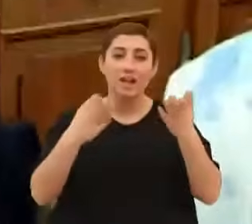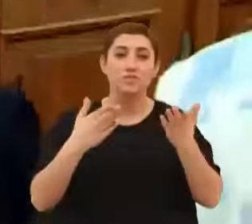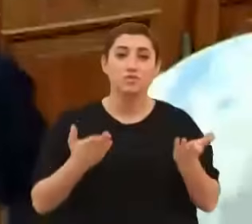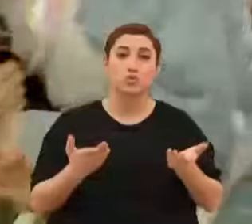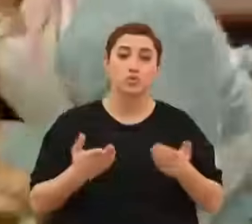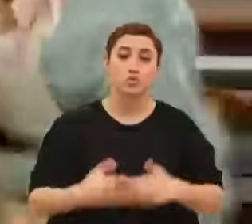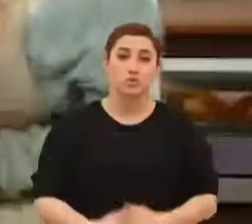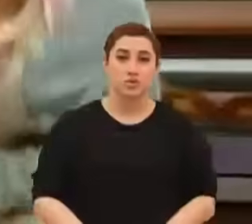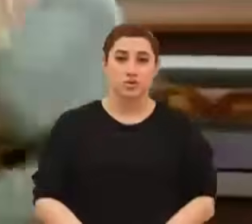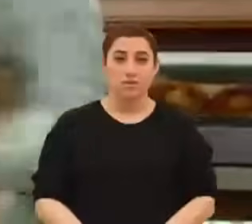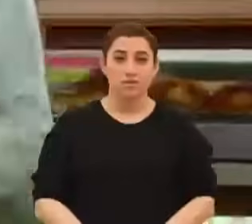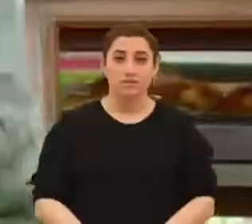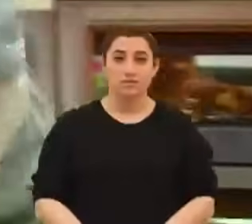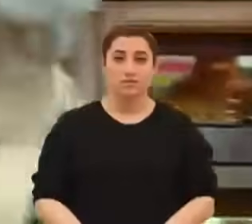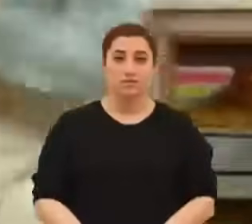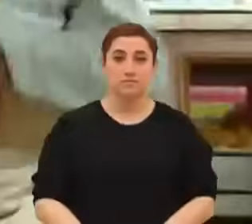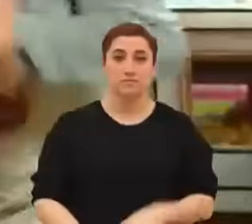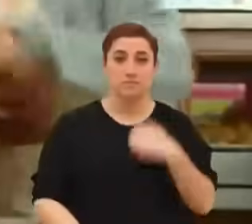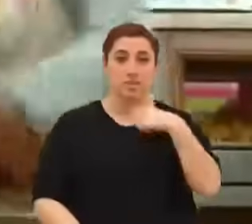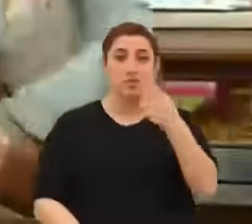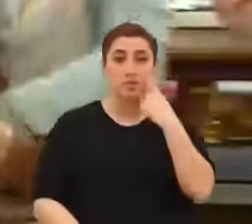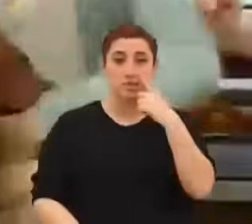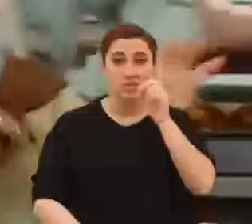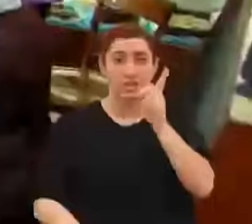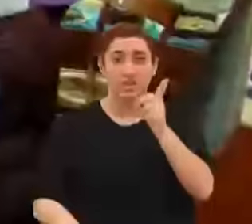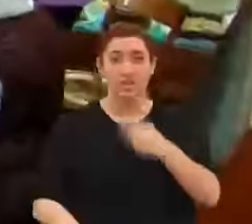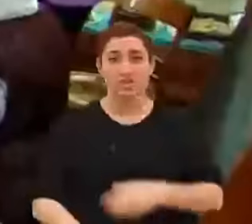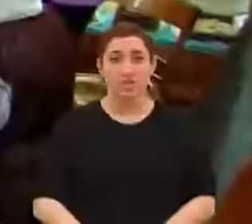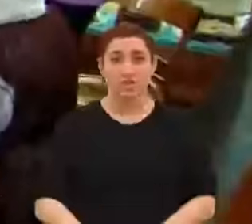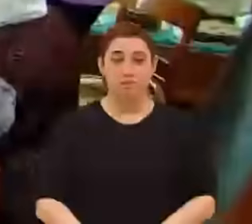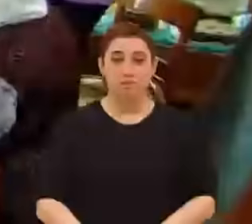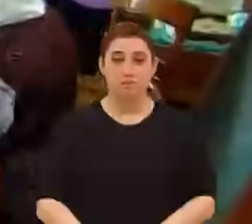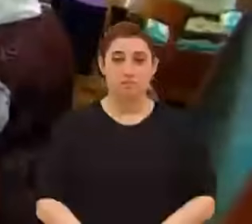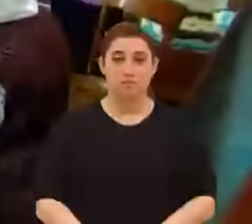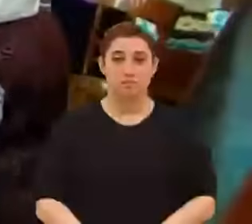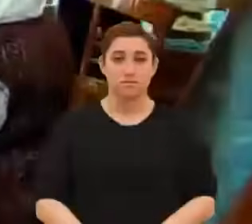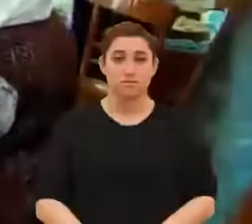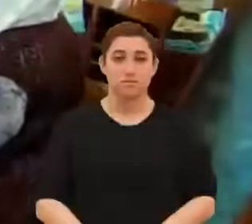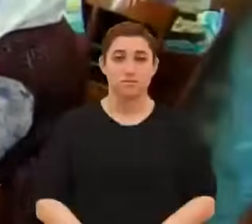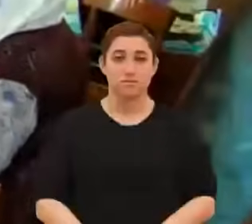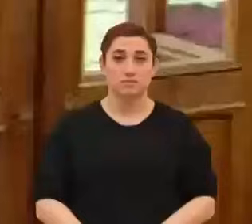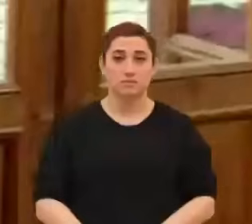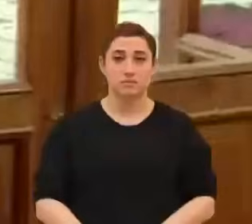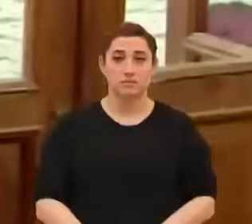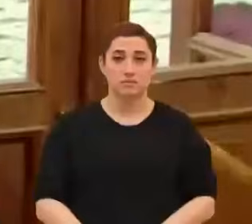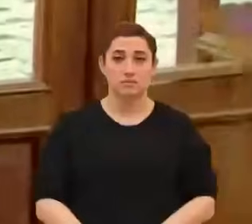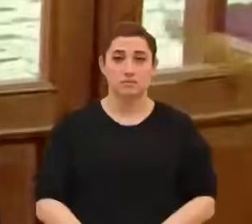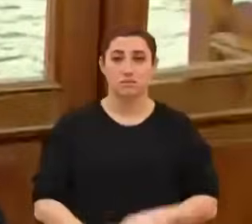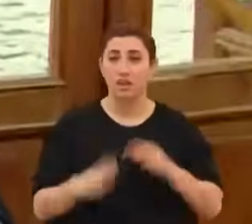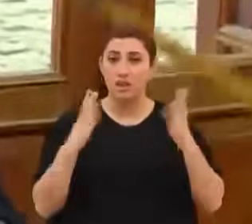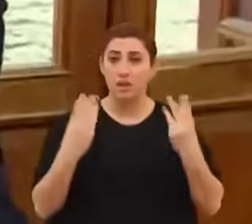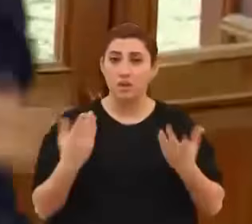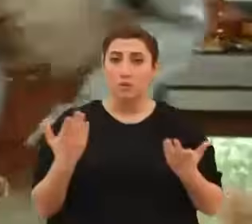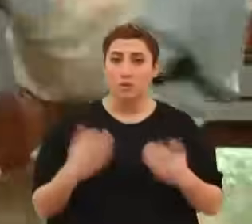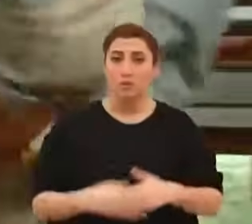Başka başka. Bırak gebertin. Orada mı bu tavuğu? Niye götürdün buraya? Üçlü ile Sami Bekir'i zor zaptırdı yolda. Başka Ayten. Bırakın beni. Tamam usta, ben gebertin. Sokakta buluştu tavuğu gebertin